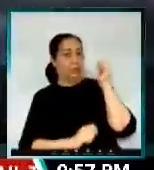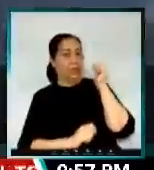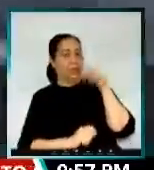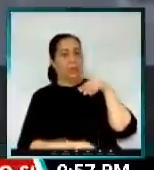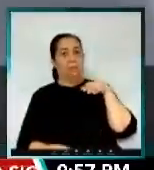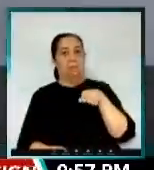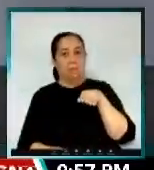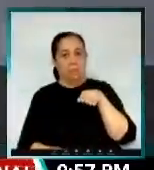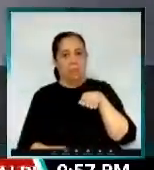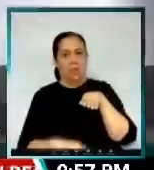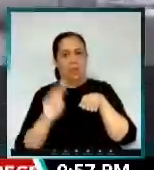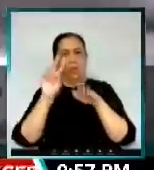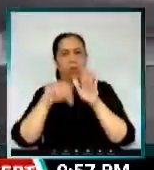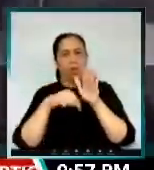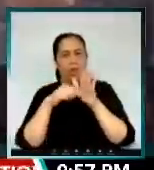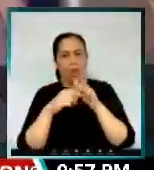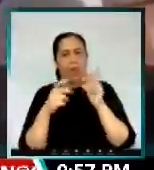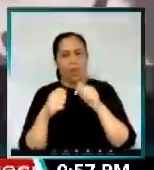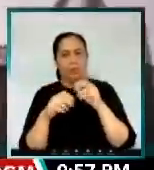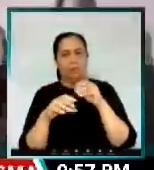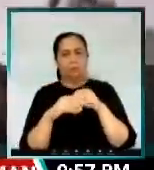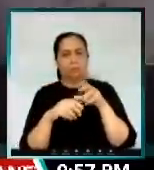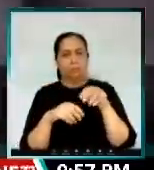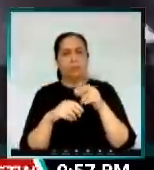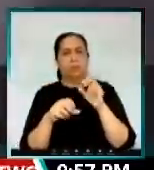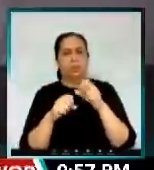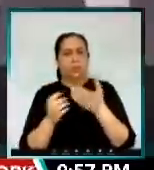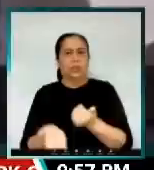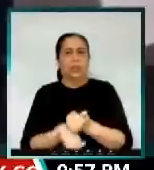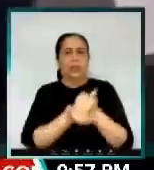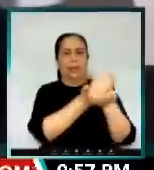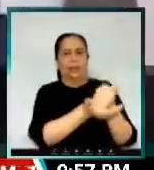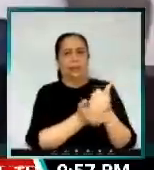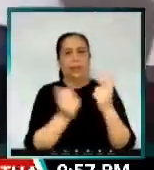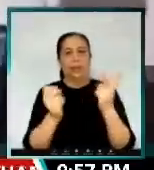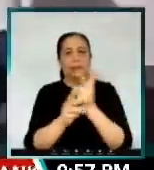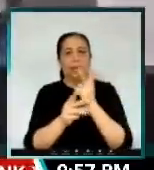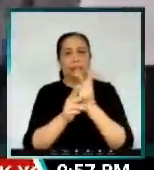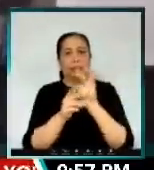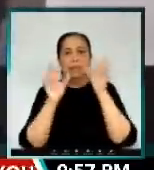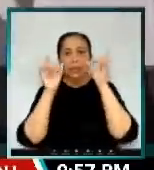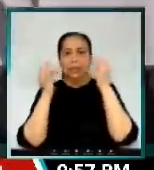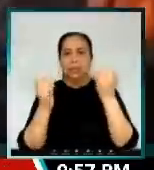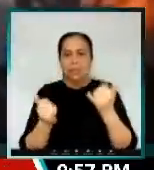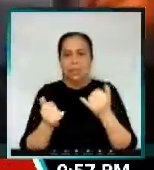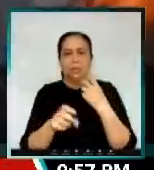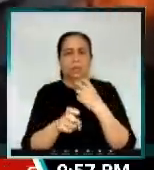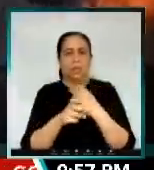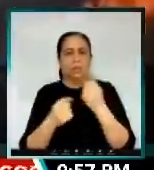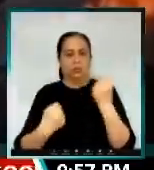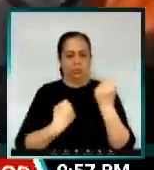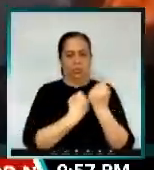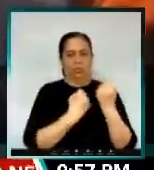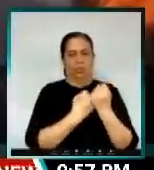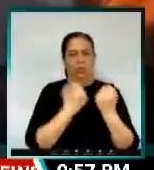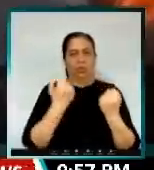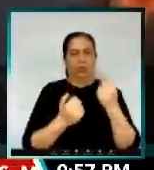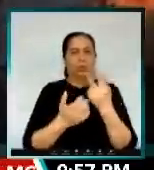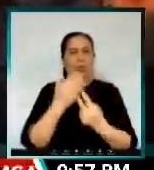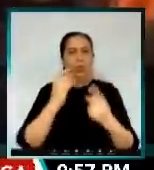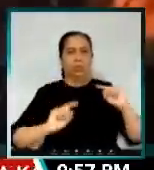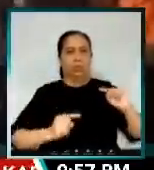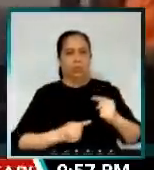oras nagtulong-tulong ang mga residente para ma-rescue ang driver ng van na critical ngayon at pahinante nitong sugatan. Pareho na silang nasa